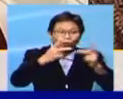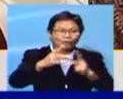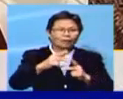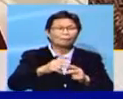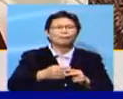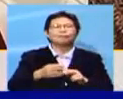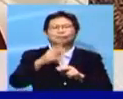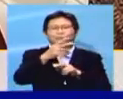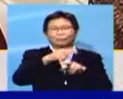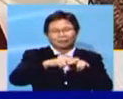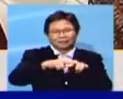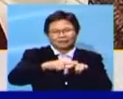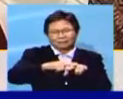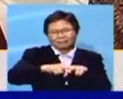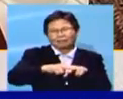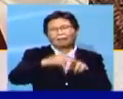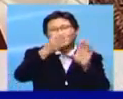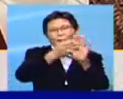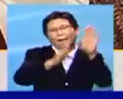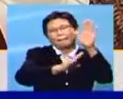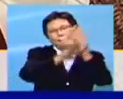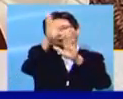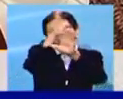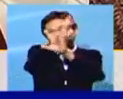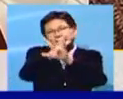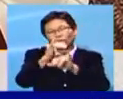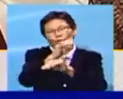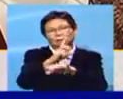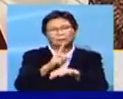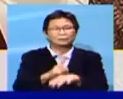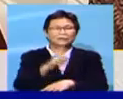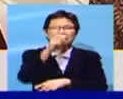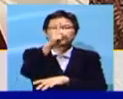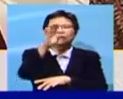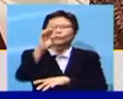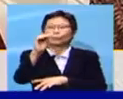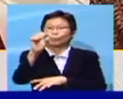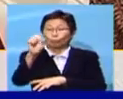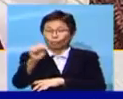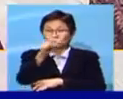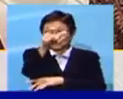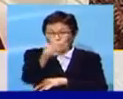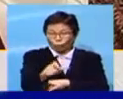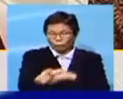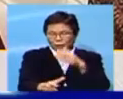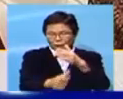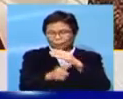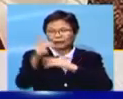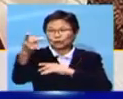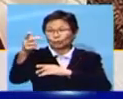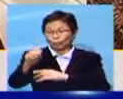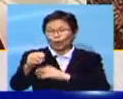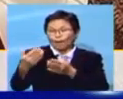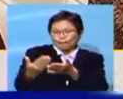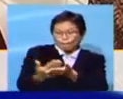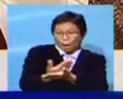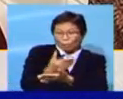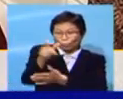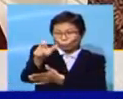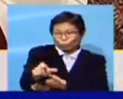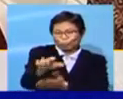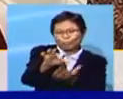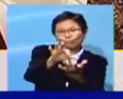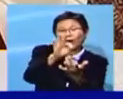term lrt serta Bank Pembangunan Sarawak di Bos seorang lagi timbalan ketua menteri yang baharu turut